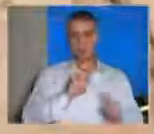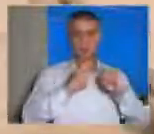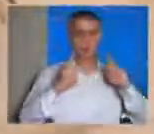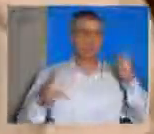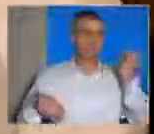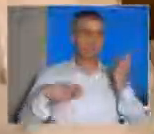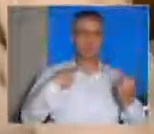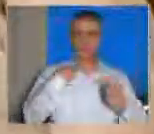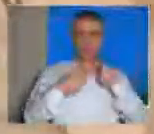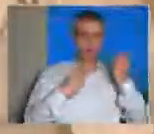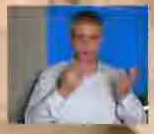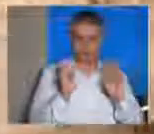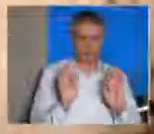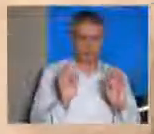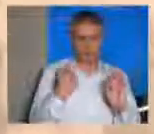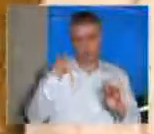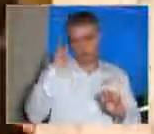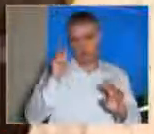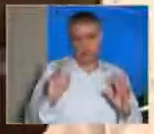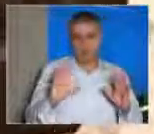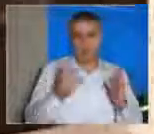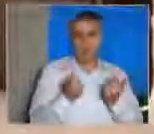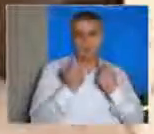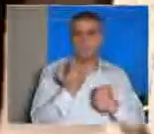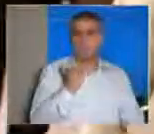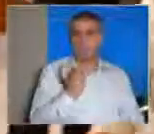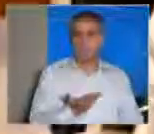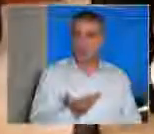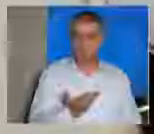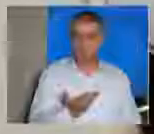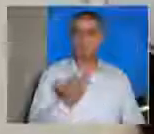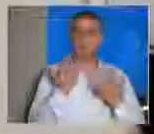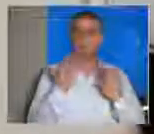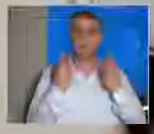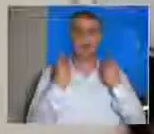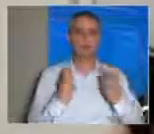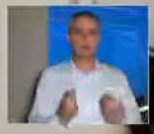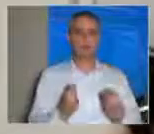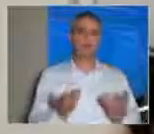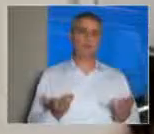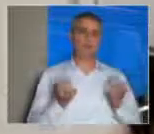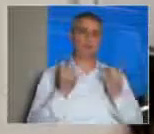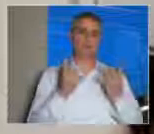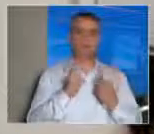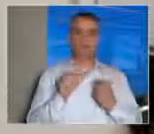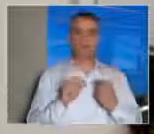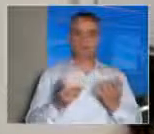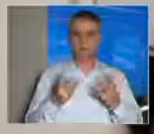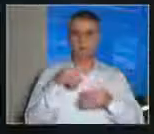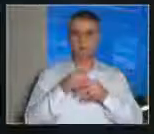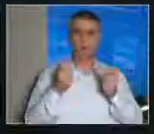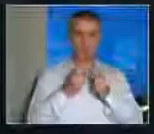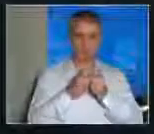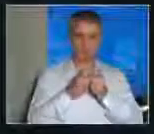מיני תדרוכים שבאמת לא יודע מה מקורם. האווירה היא אווירה טובה, אתה יודע, טבעי שבנושאים מסוימים,